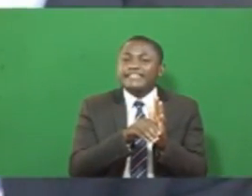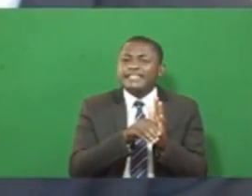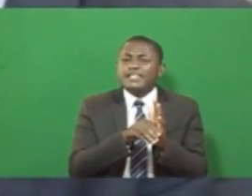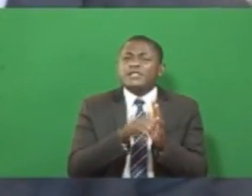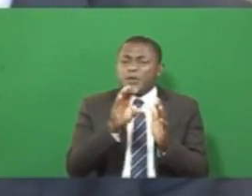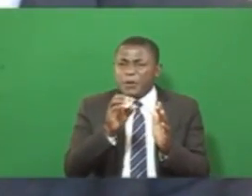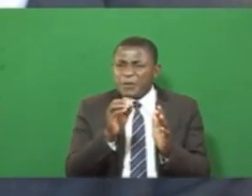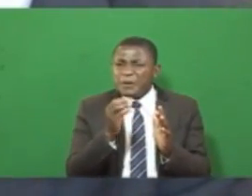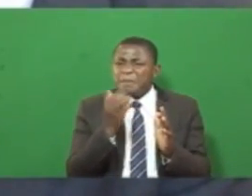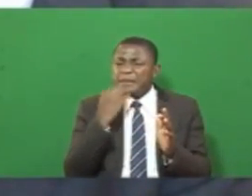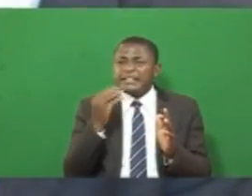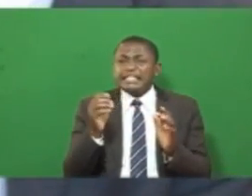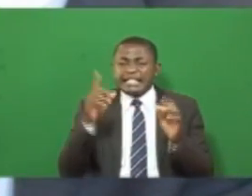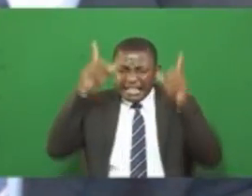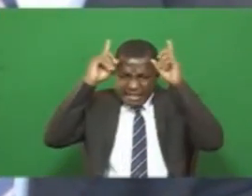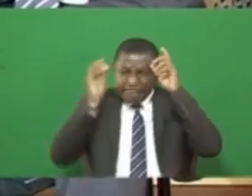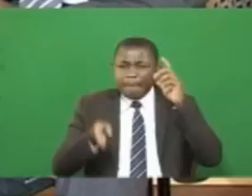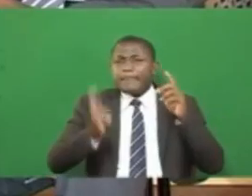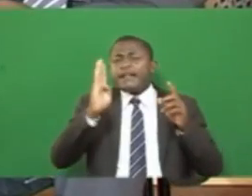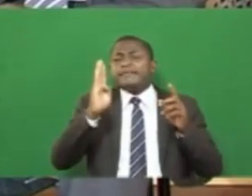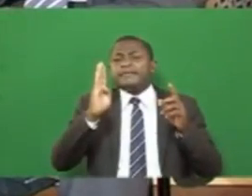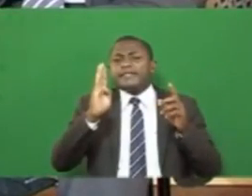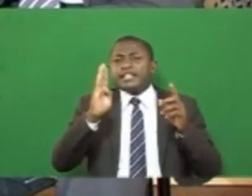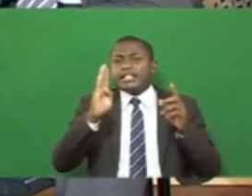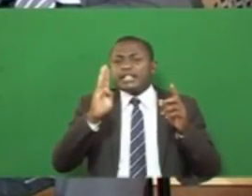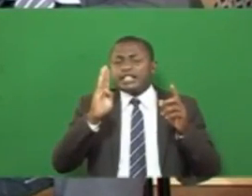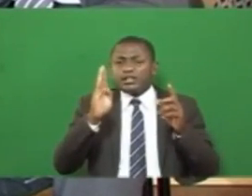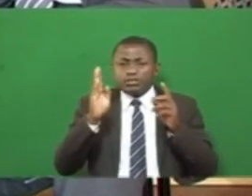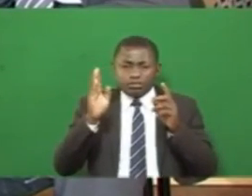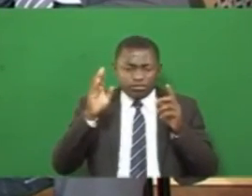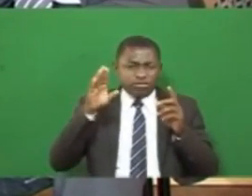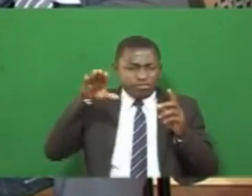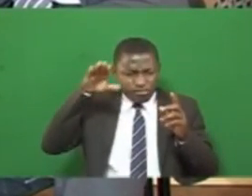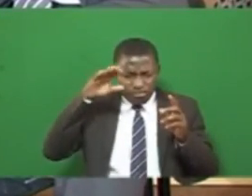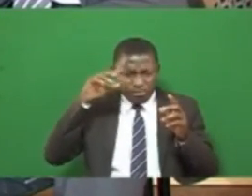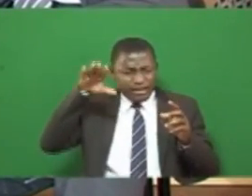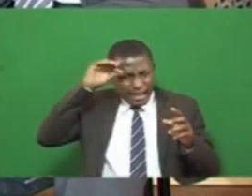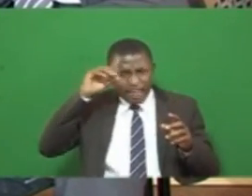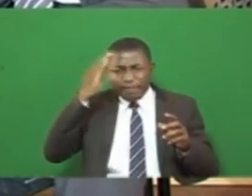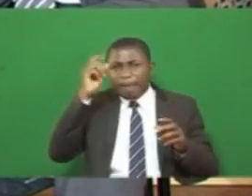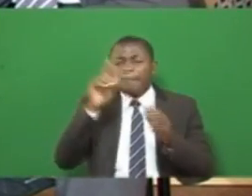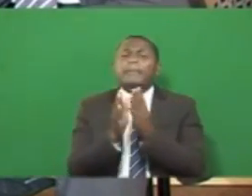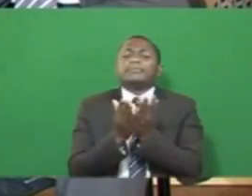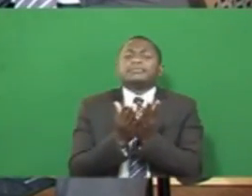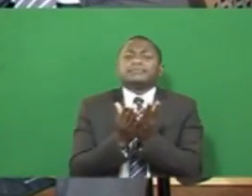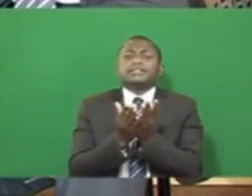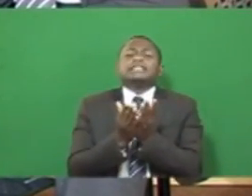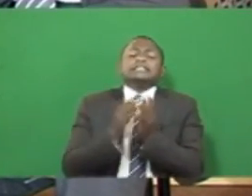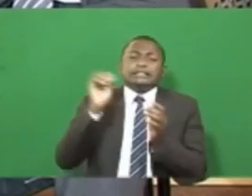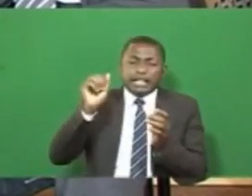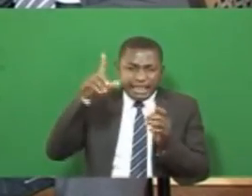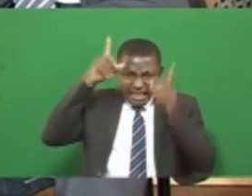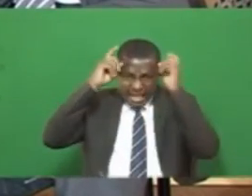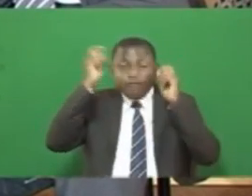anotone zvivindi zvekutokota Bhaibheri? Aiwa, Satani muverengi weBhaibheri. Anoriziva